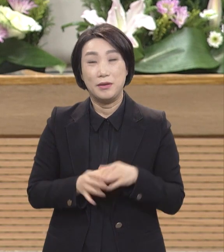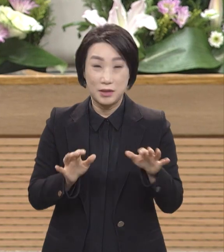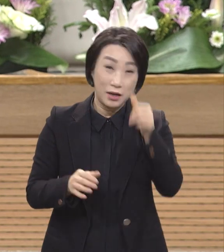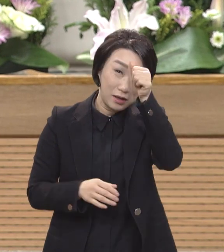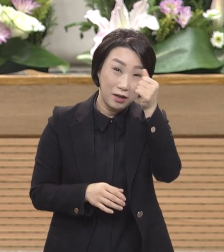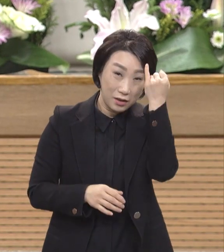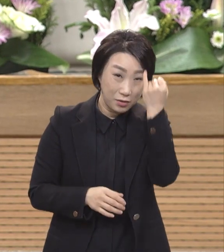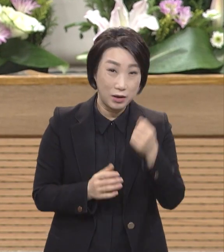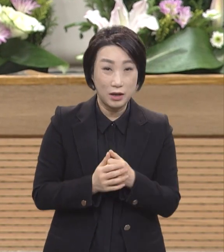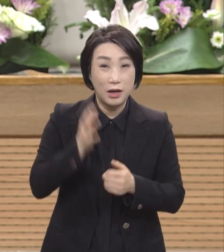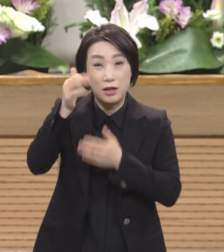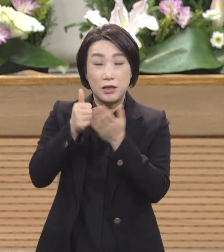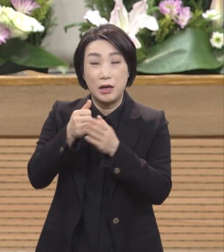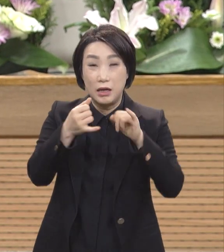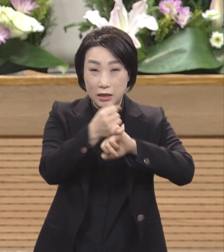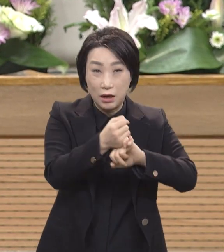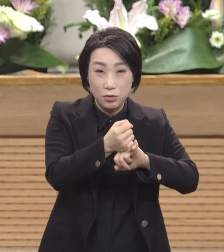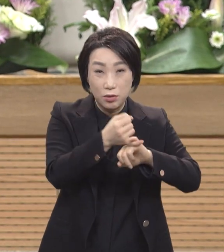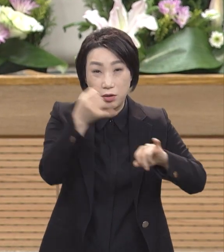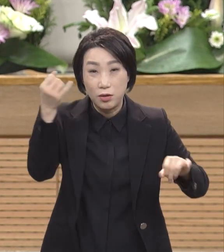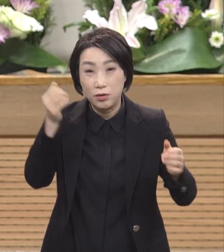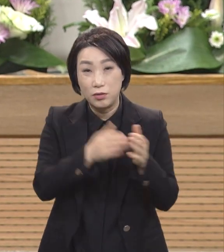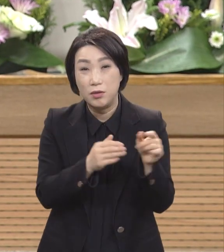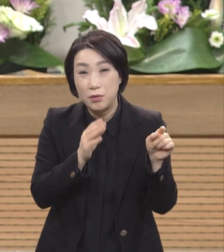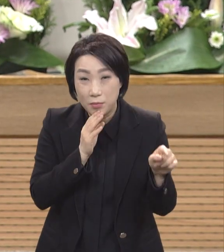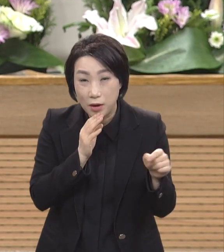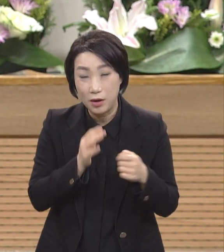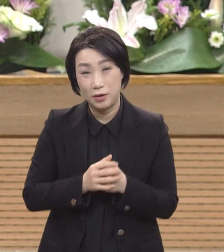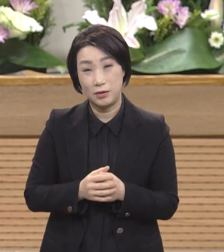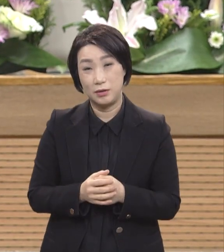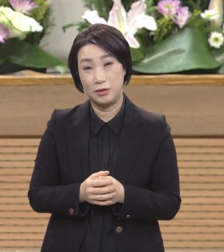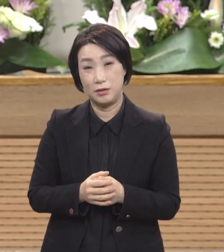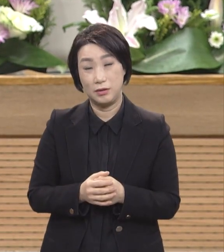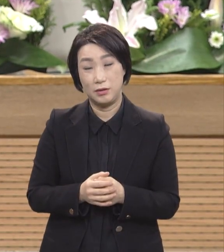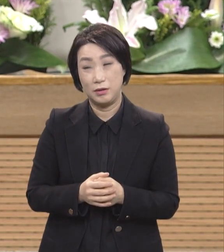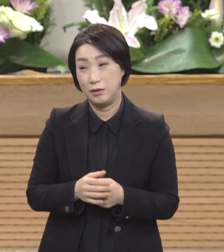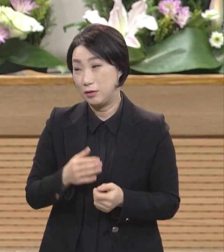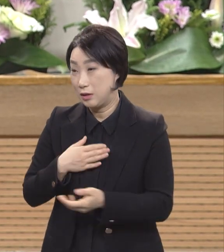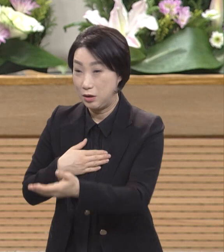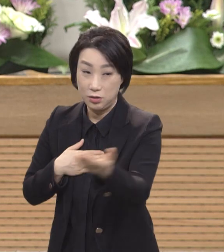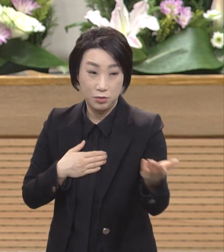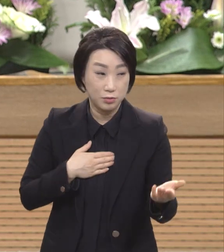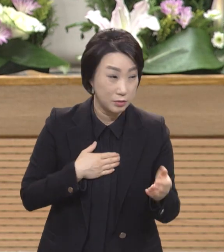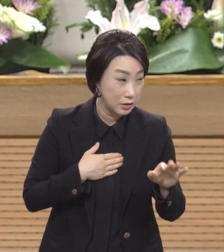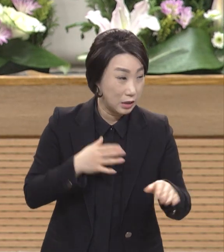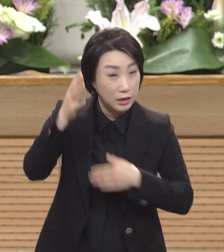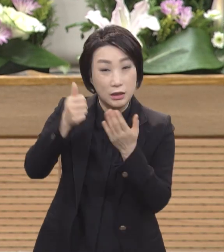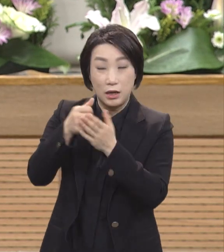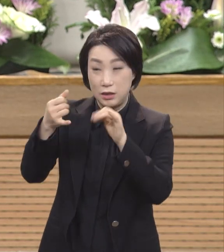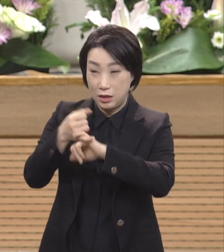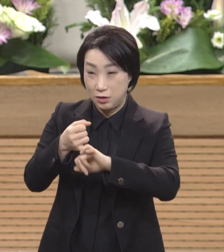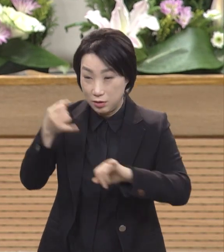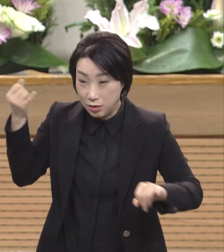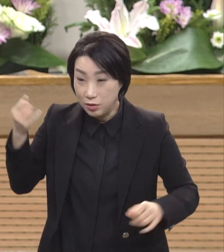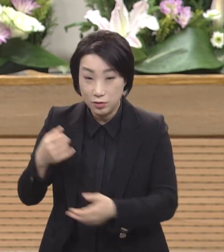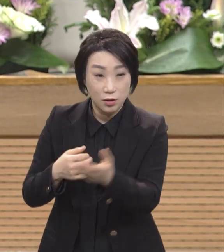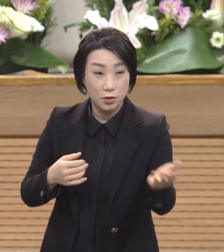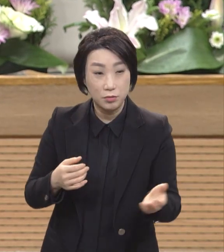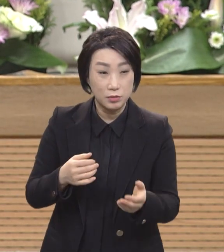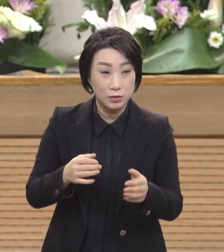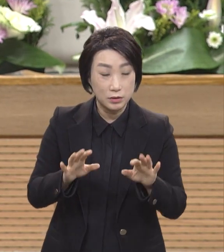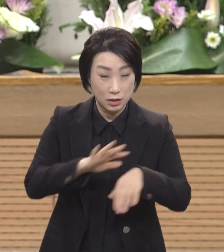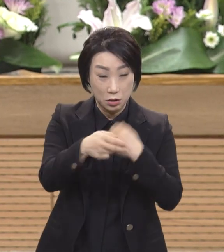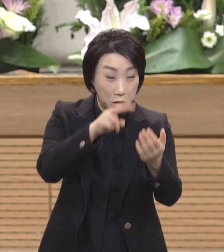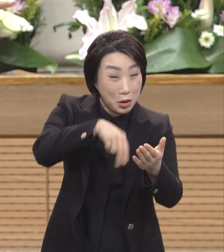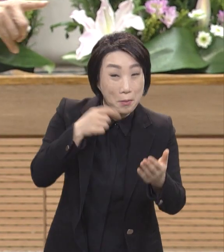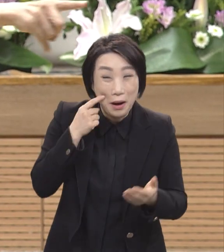아담과 하와는 하나님과의 계약을 파괴했어요. 여기 계약 파괴 성경 다 읽어보면